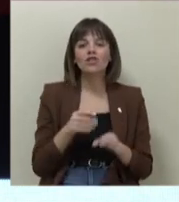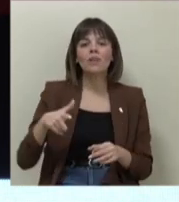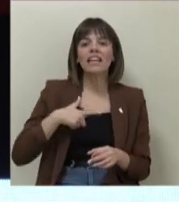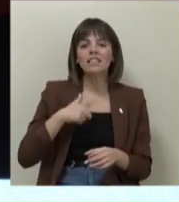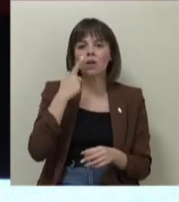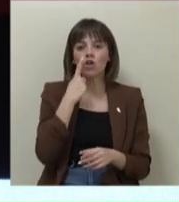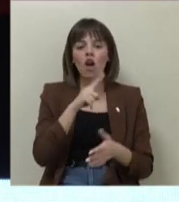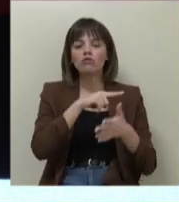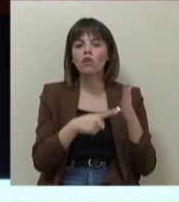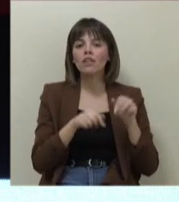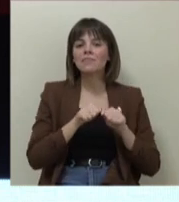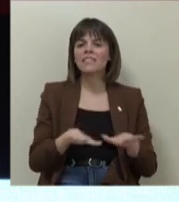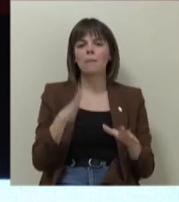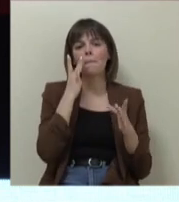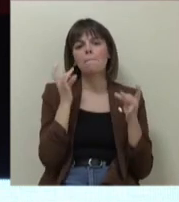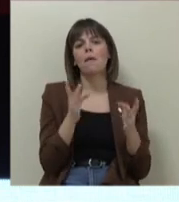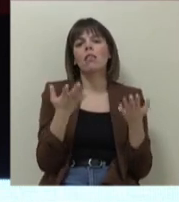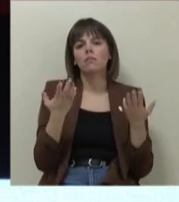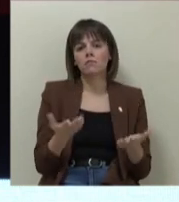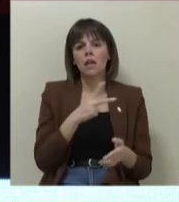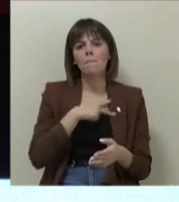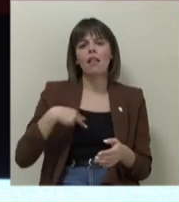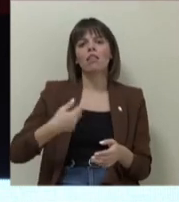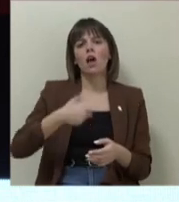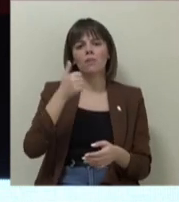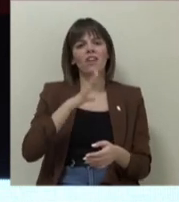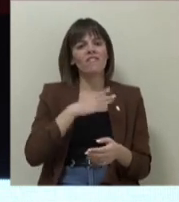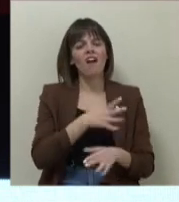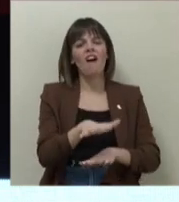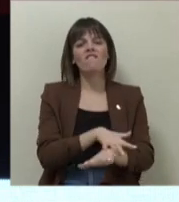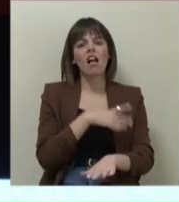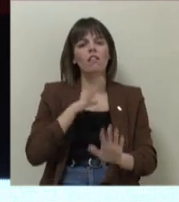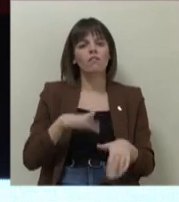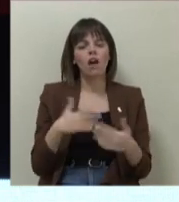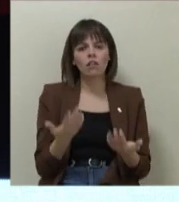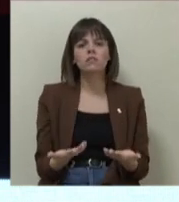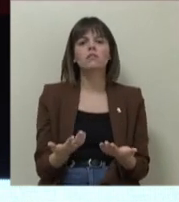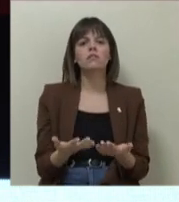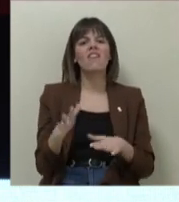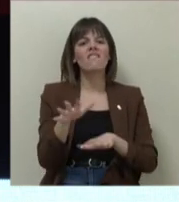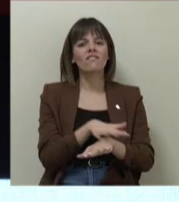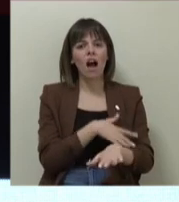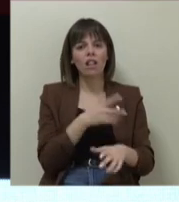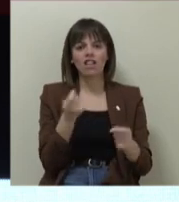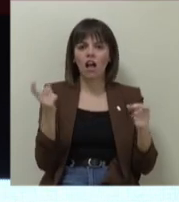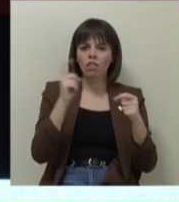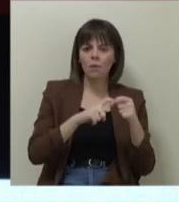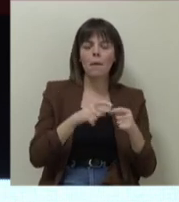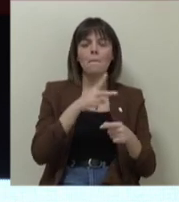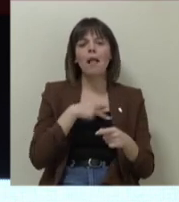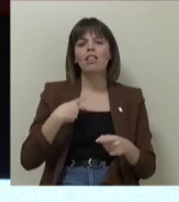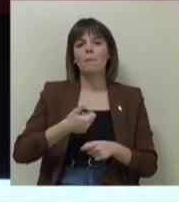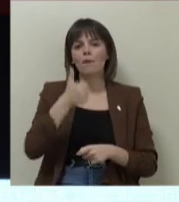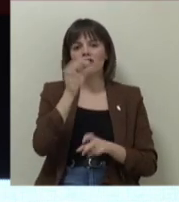İzmir'in yönetim sistemi belli. Yani belediye başkanı var, vali var. Vali atanıyor, belediye